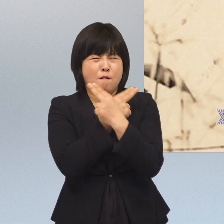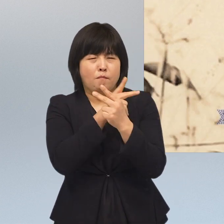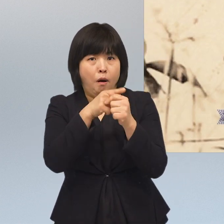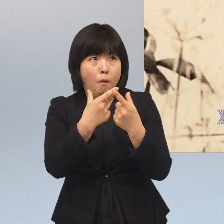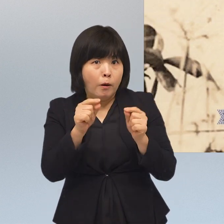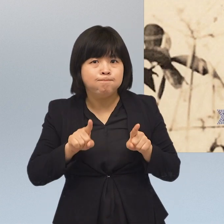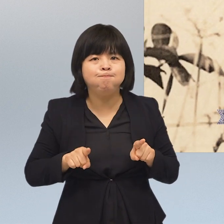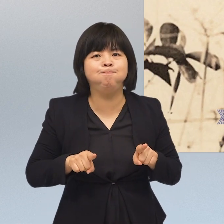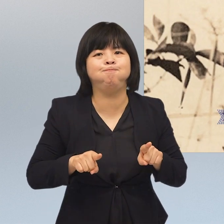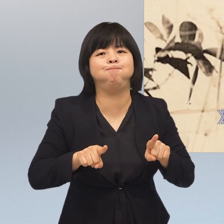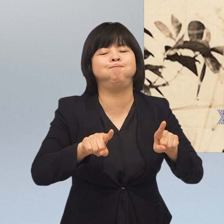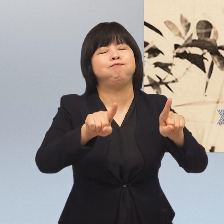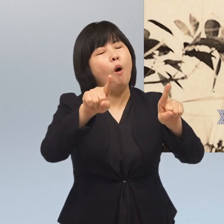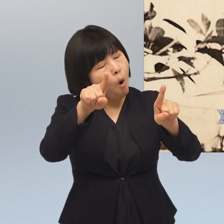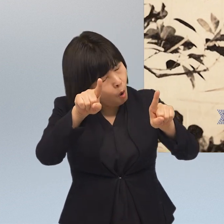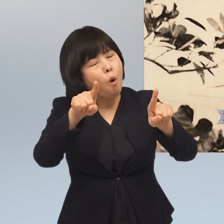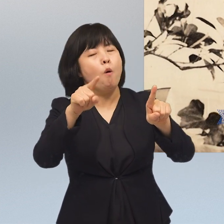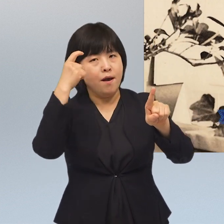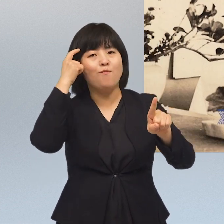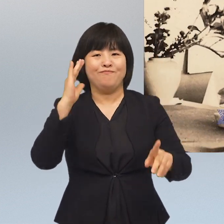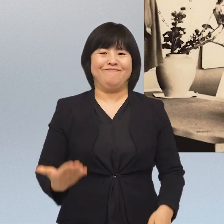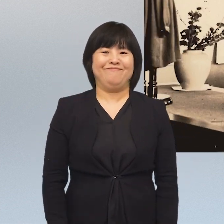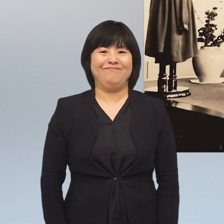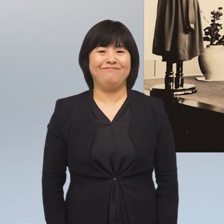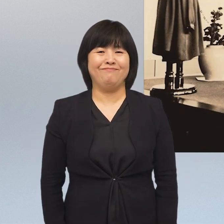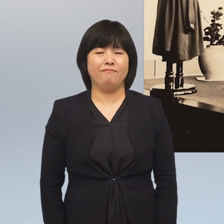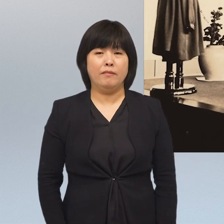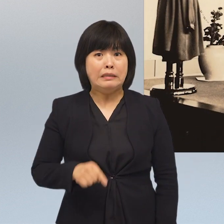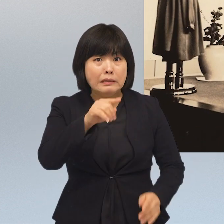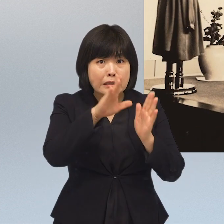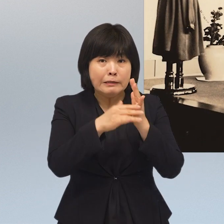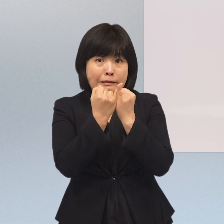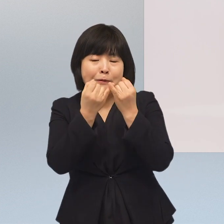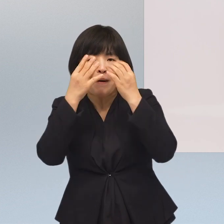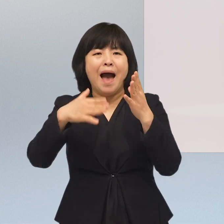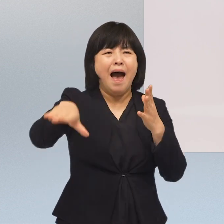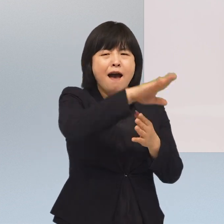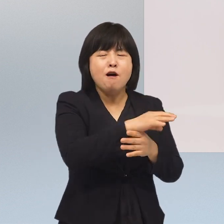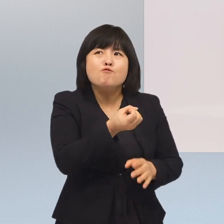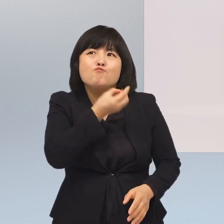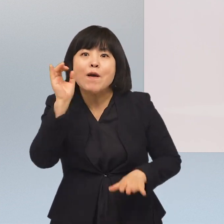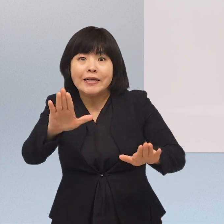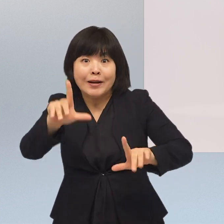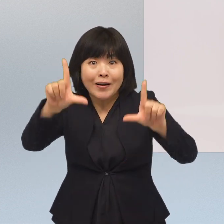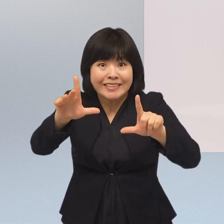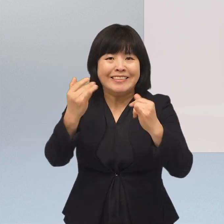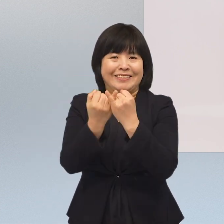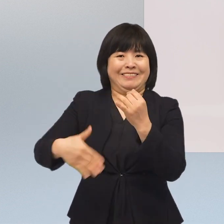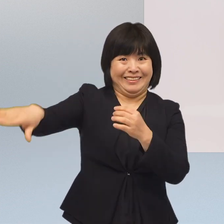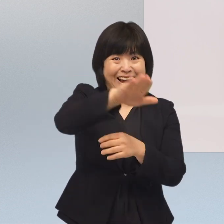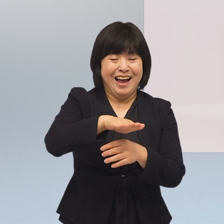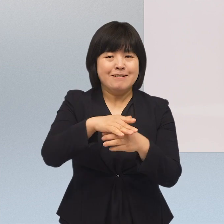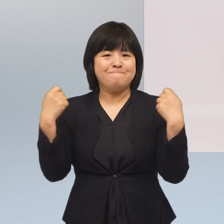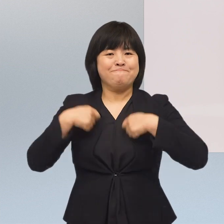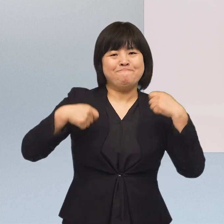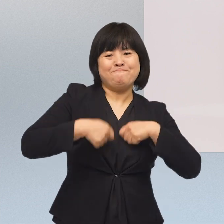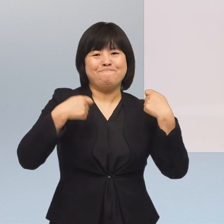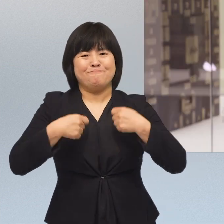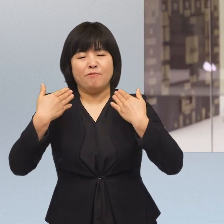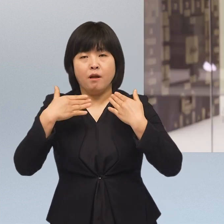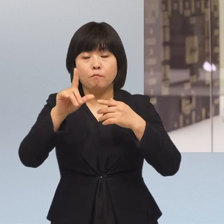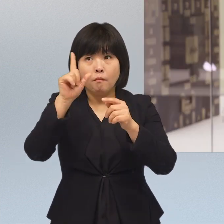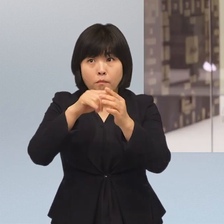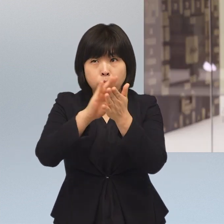발전과 여학교 교복이 이제 그 궤를 같이 한다고 생각을 해서, 그때 물론 신여성들이 이제 모던 걸들이 이제 양장을 입고도 하는데, 이제 그런 것들이